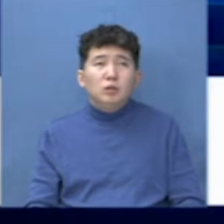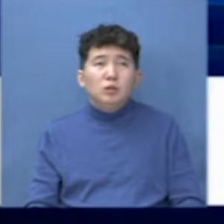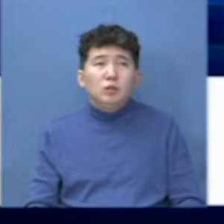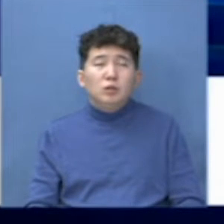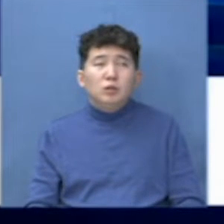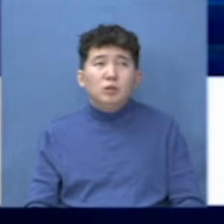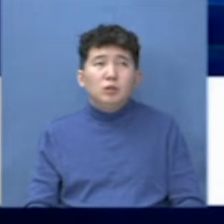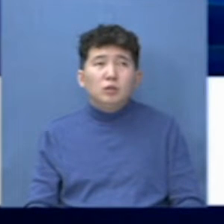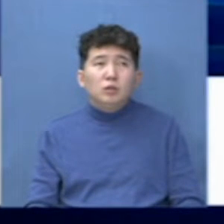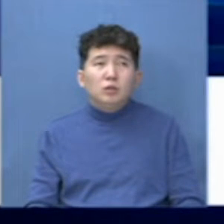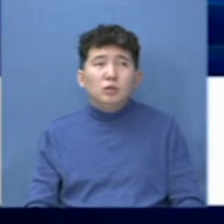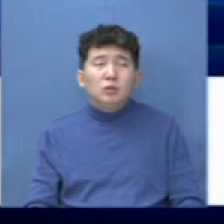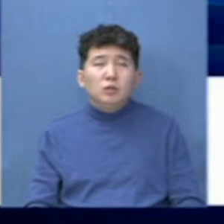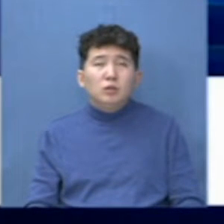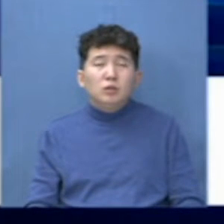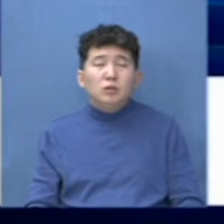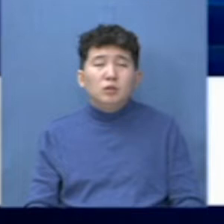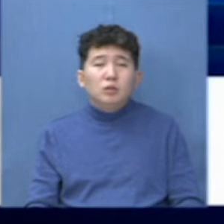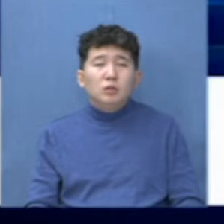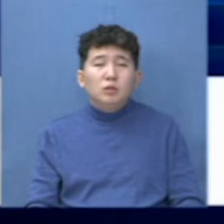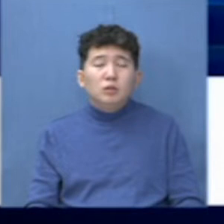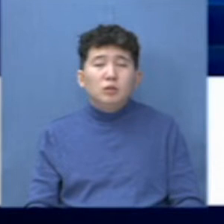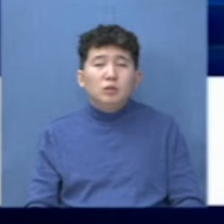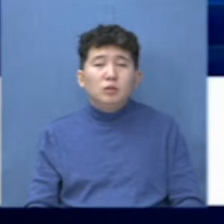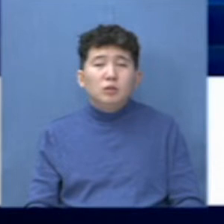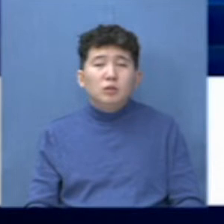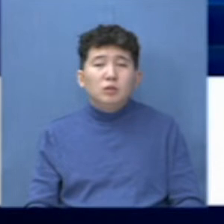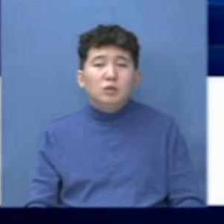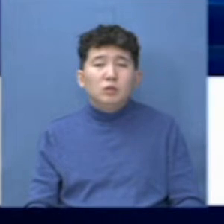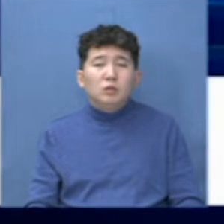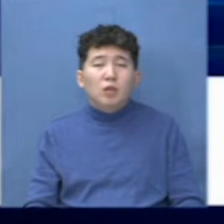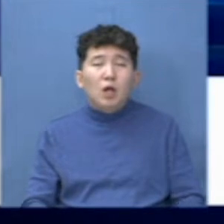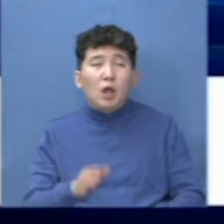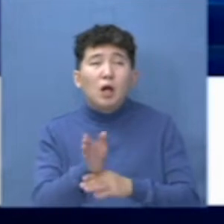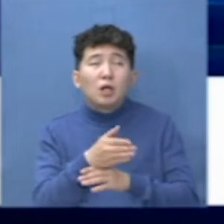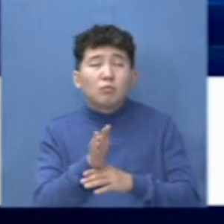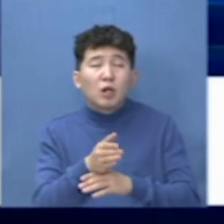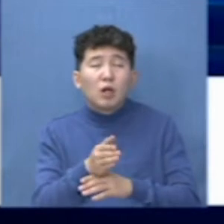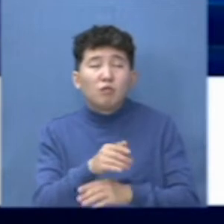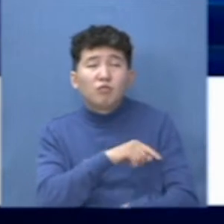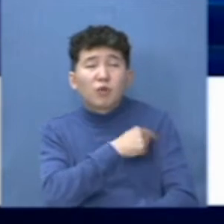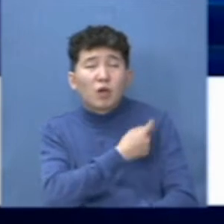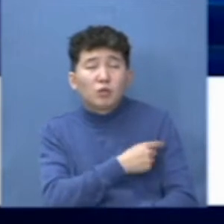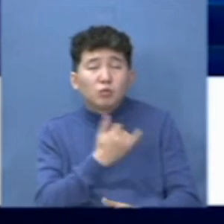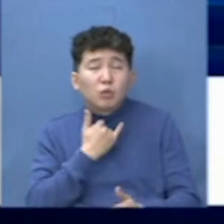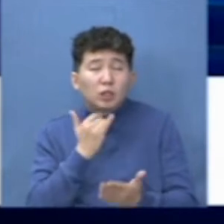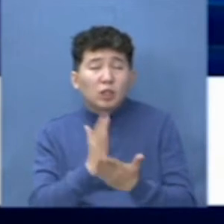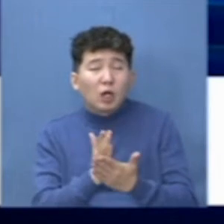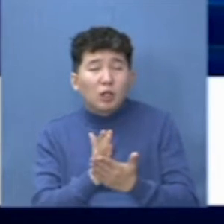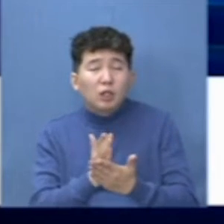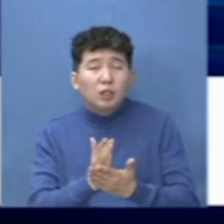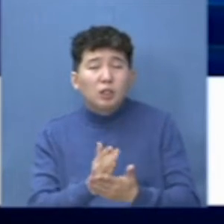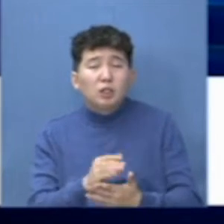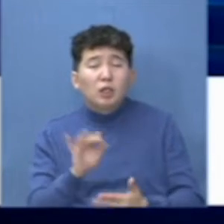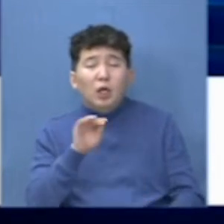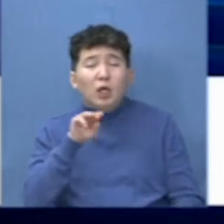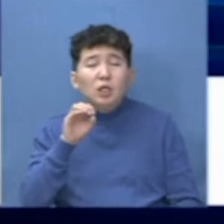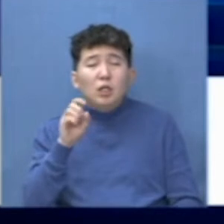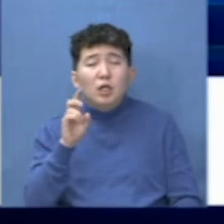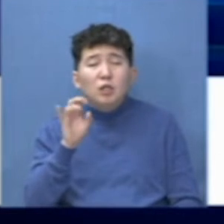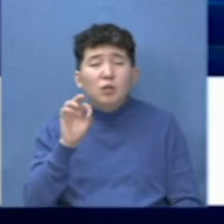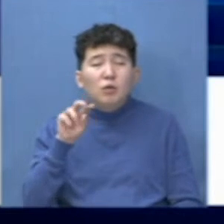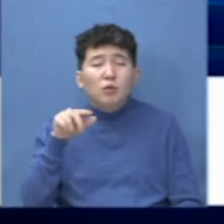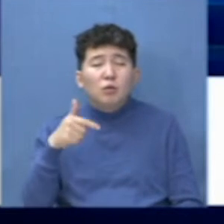балықшымыз, ихтиологымыз балықта бекіресе сауып алып, ары қарай біздің технологқа береді. Технолог